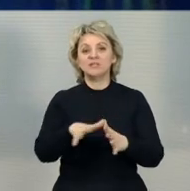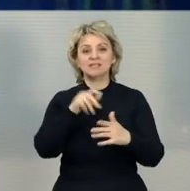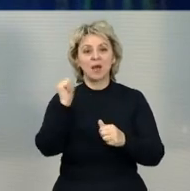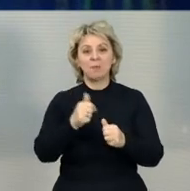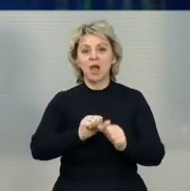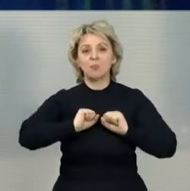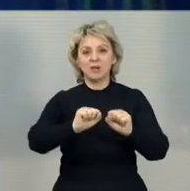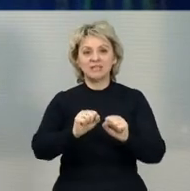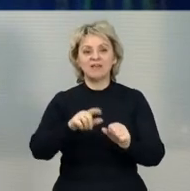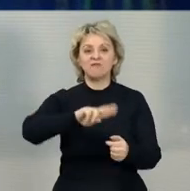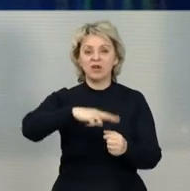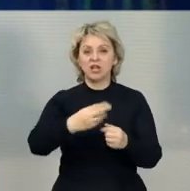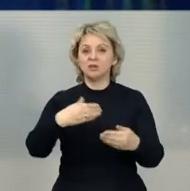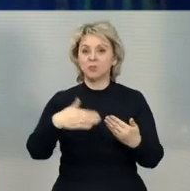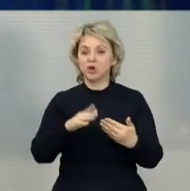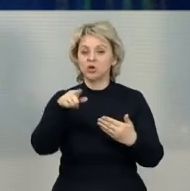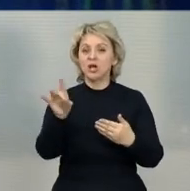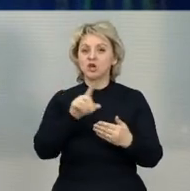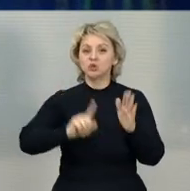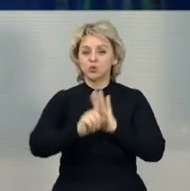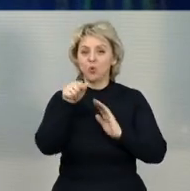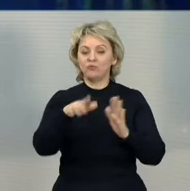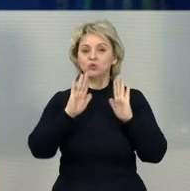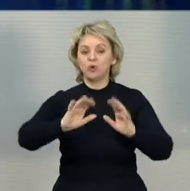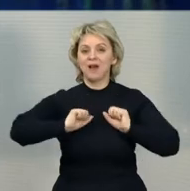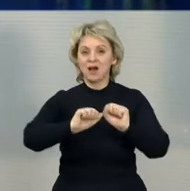самые оборонительные варианты. Ростов изначально только